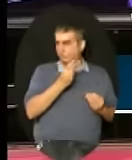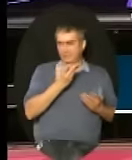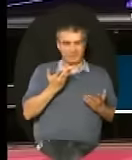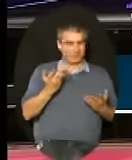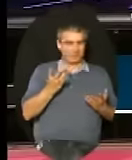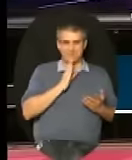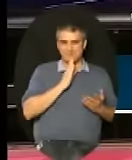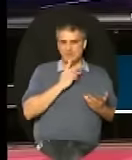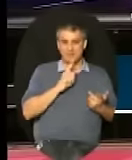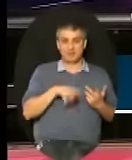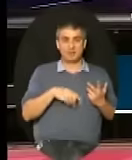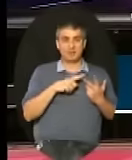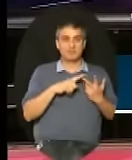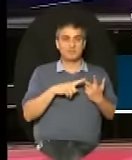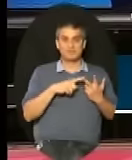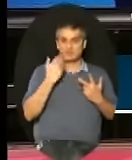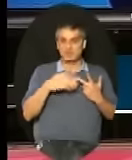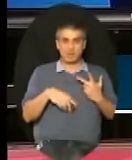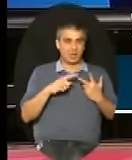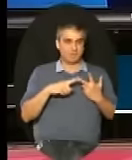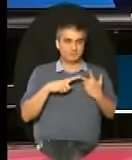דבר בעייתי, והדבר האחרון,